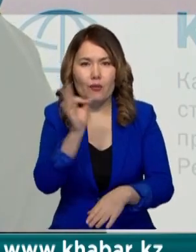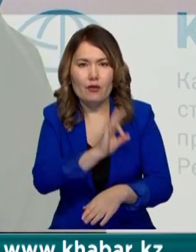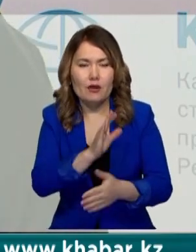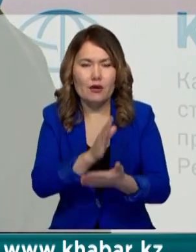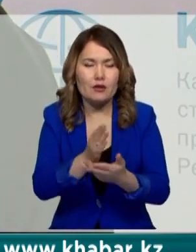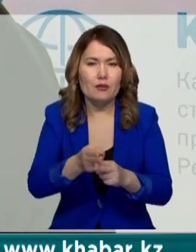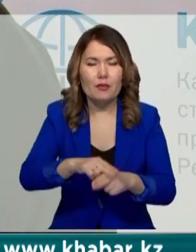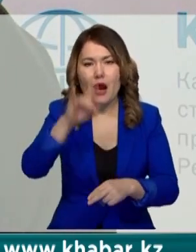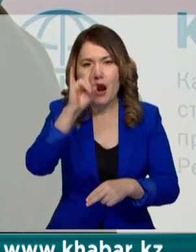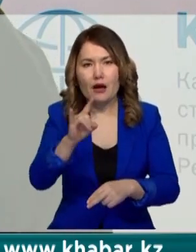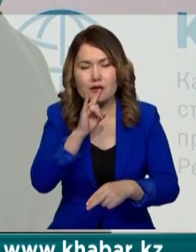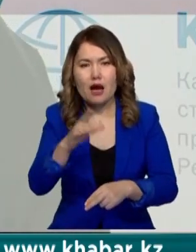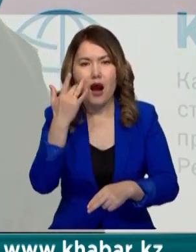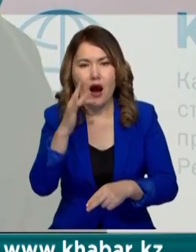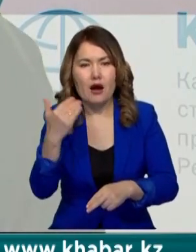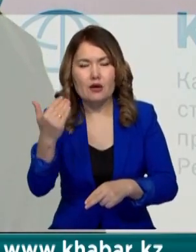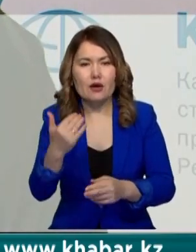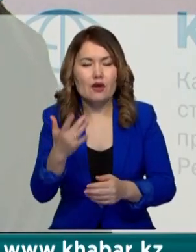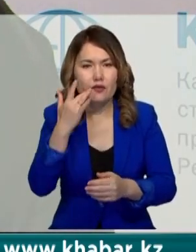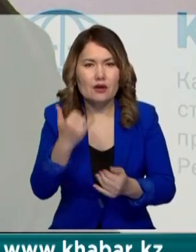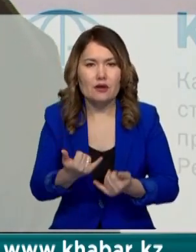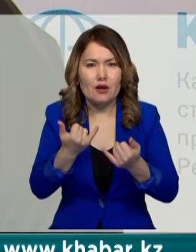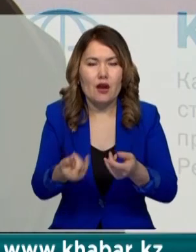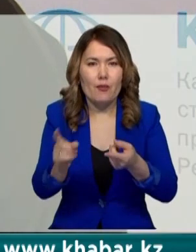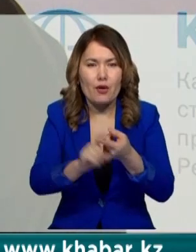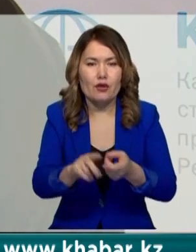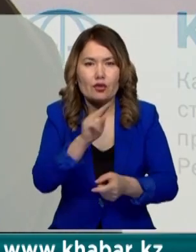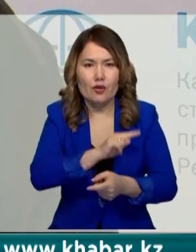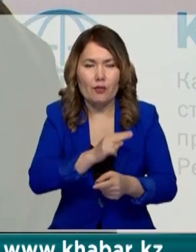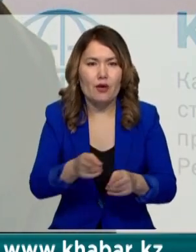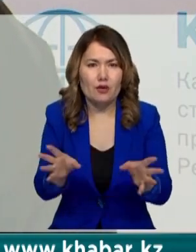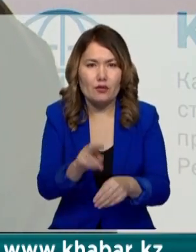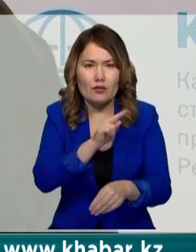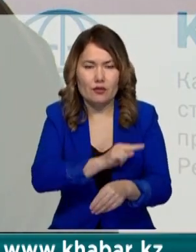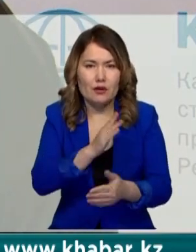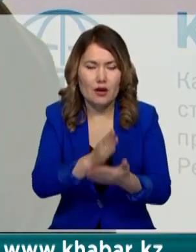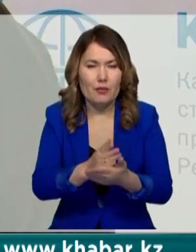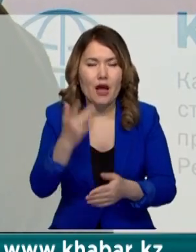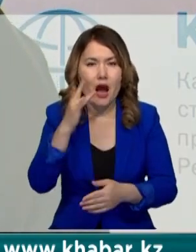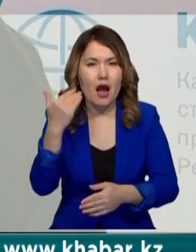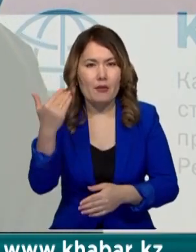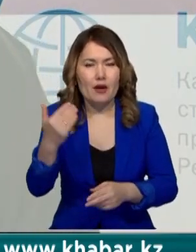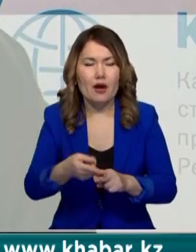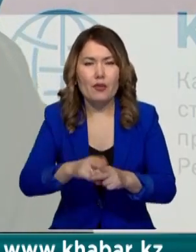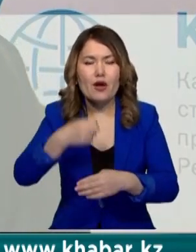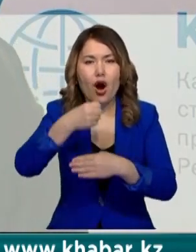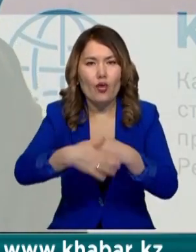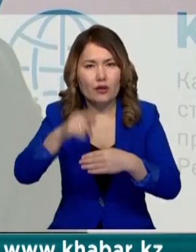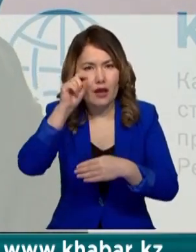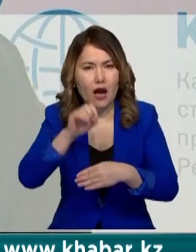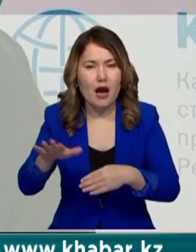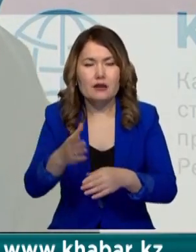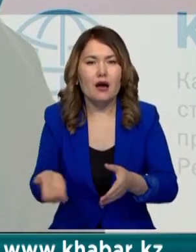тұрғыдан алғанда Қазақстан ақш үшін Орталық Азия кеңістігінде шешуші ойыншы болып табылады. Америка құрама штаттарының Орталық Азия